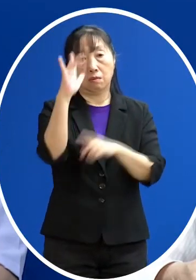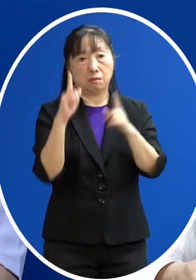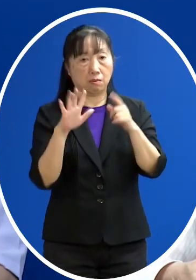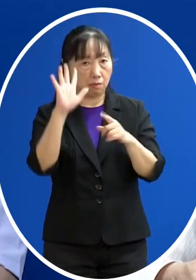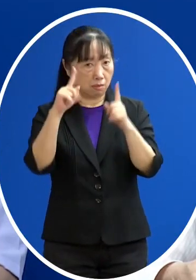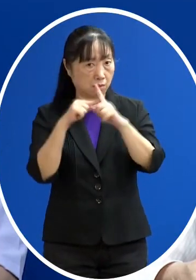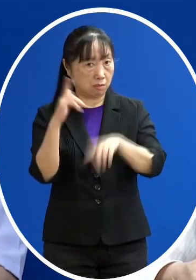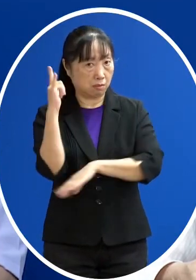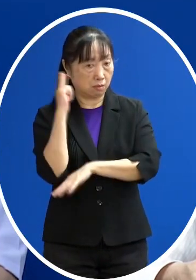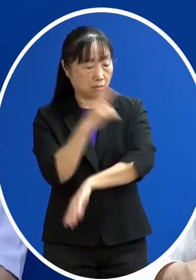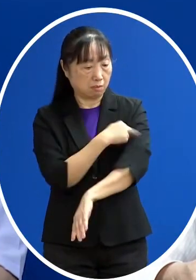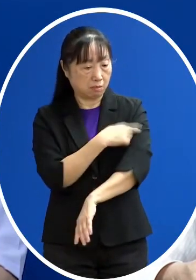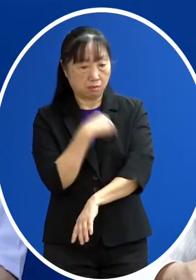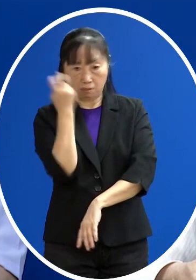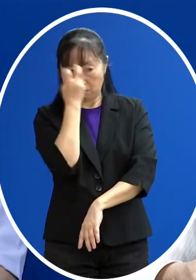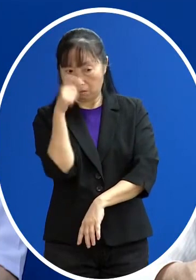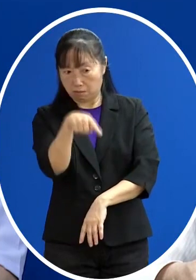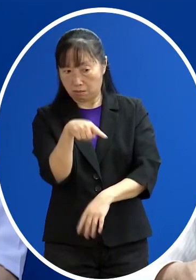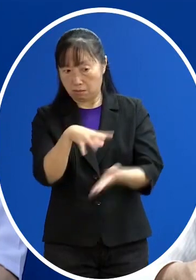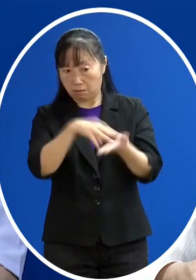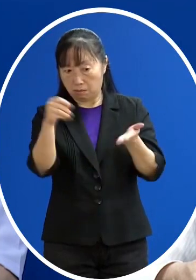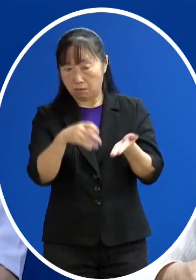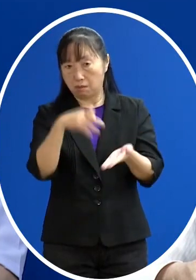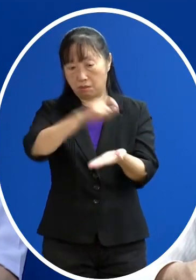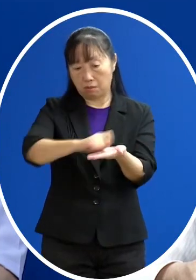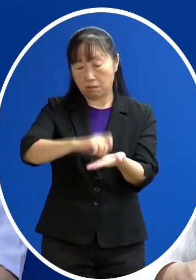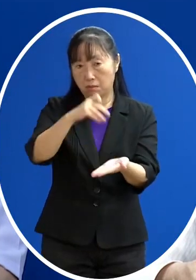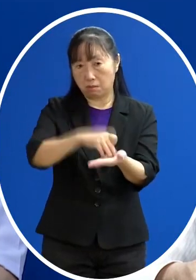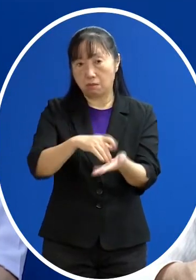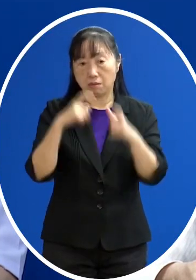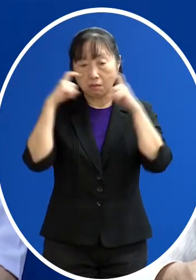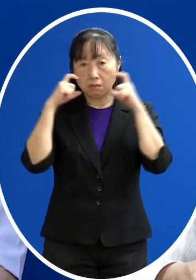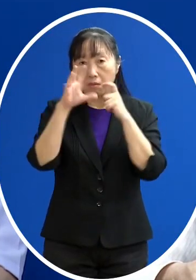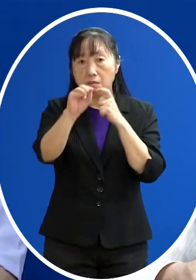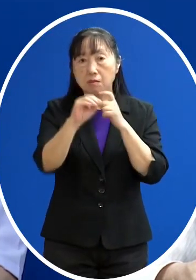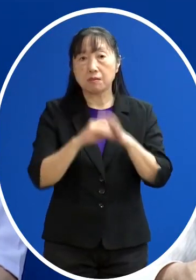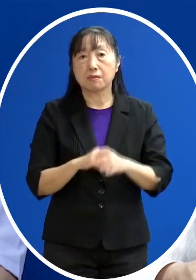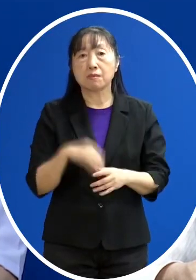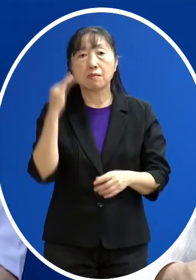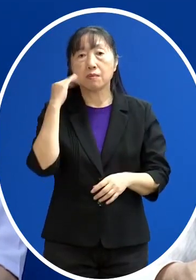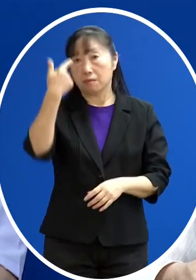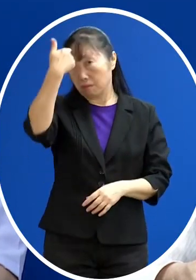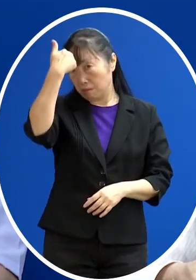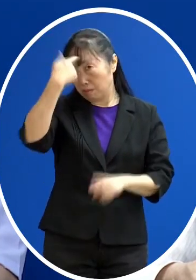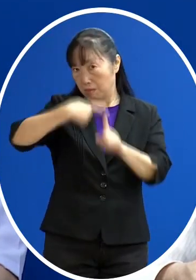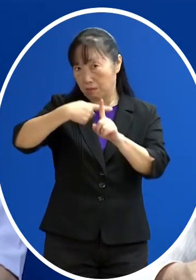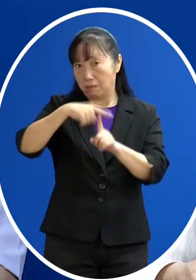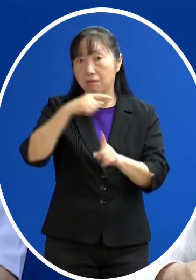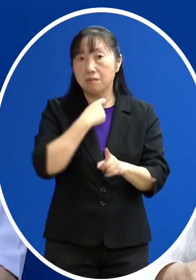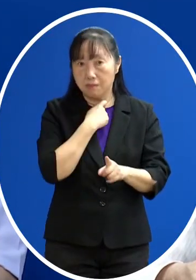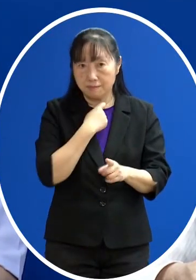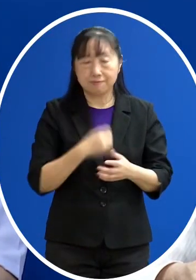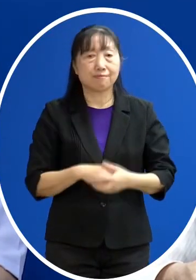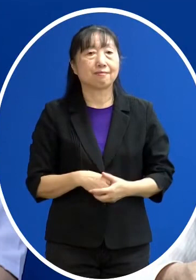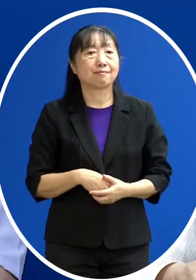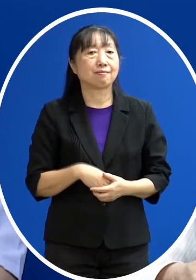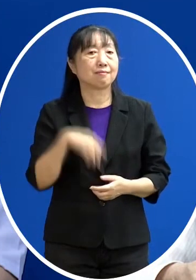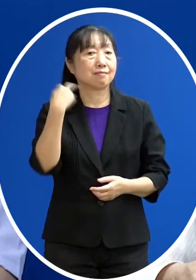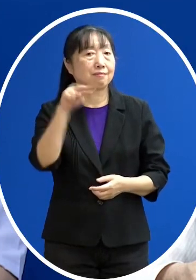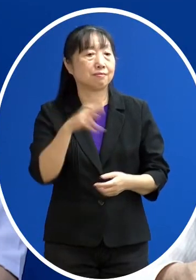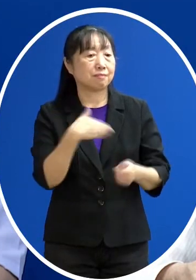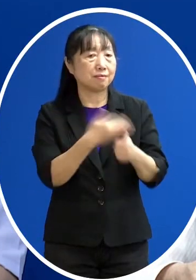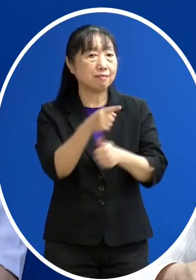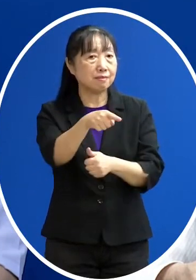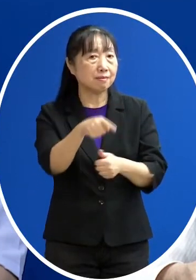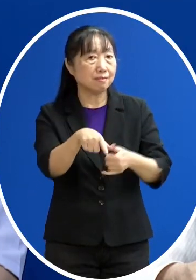口罩呢，要求都要100%到位，而且呢，顾客在入场的时候要量体温，并且呢，提供顾